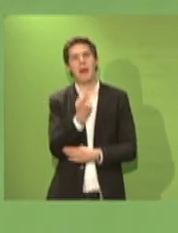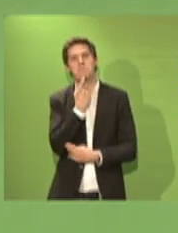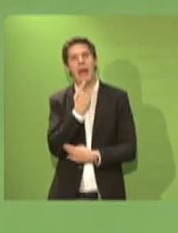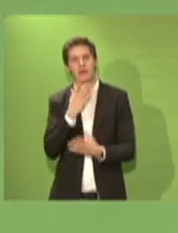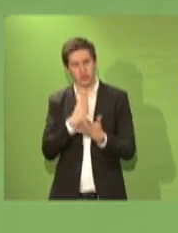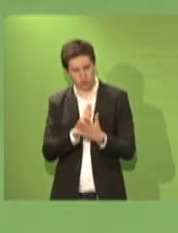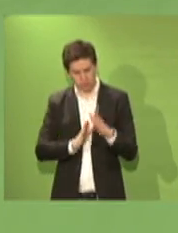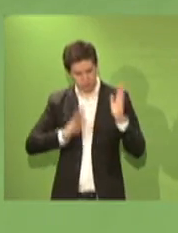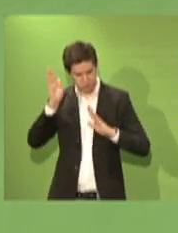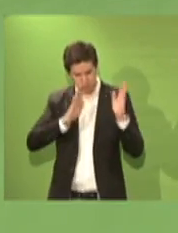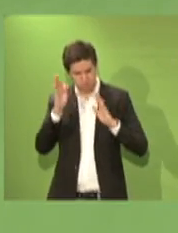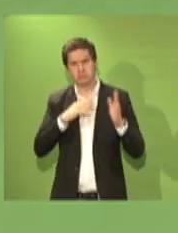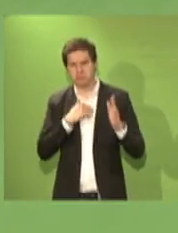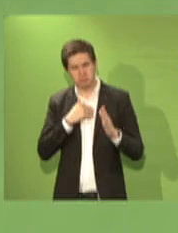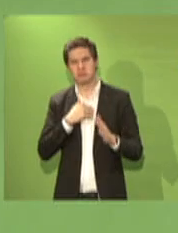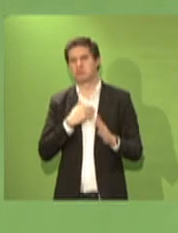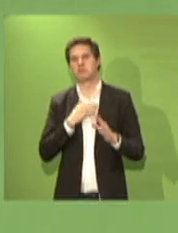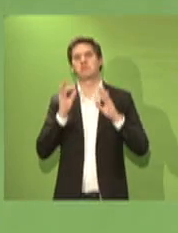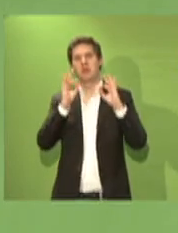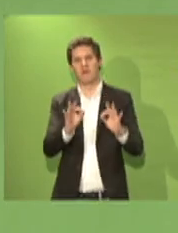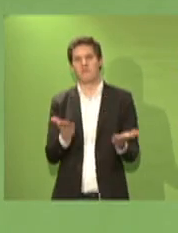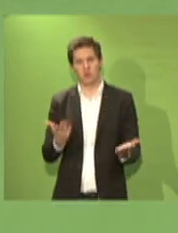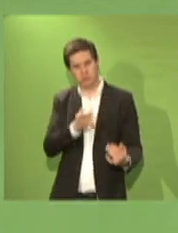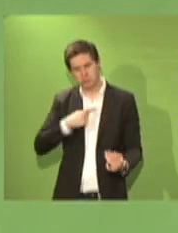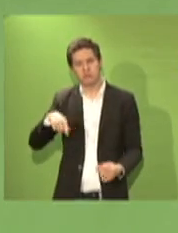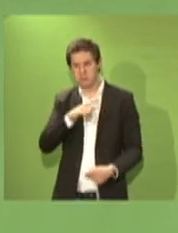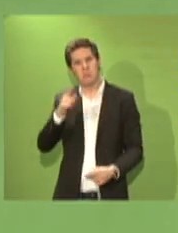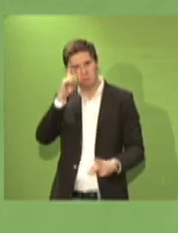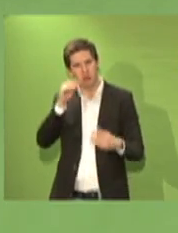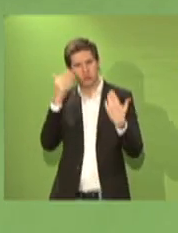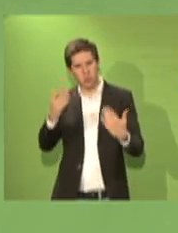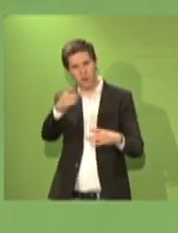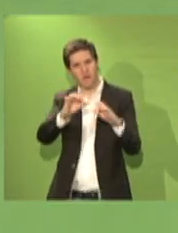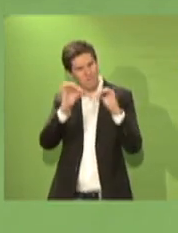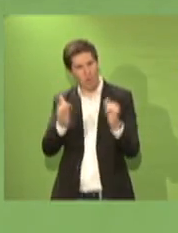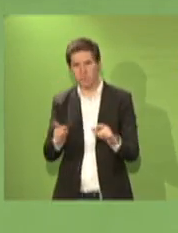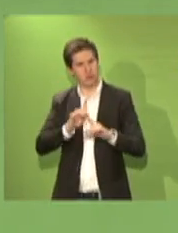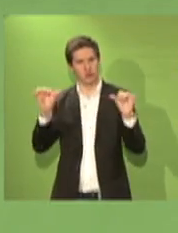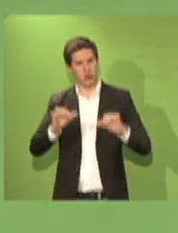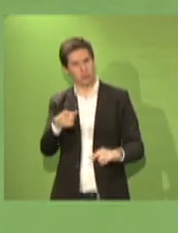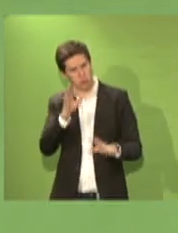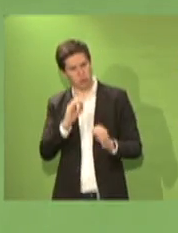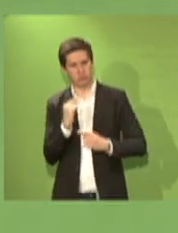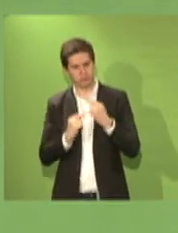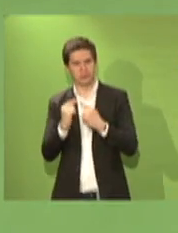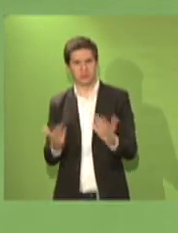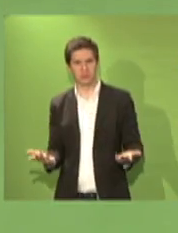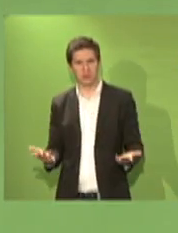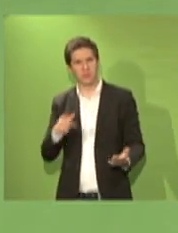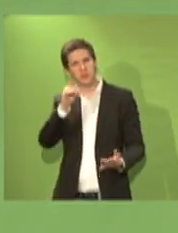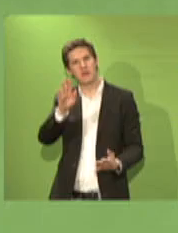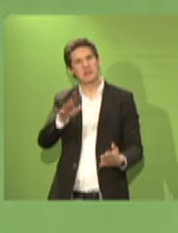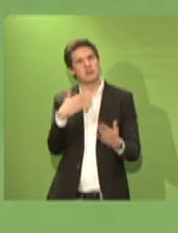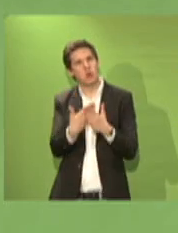großer Mehrheit beschieden. Wir denken auch, dass das eine gute Form ist, sozusagen diese Arbeit